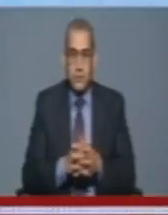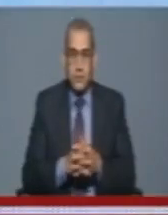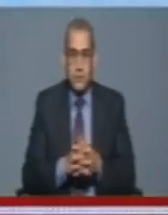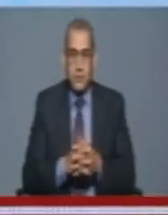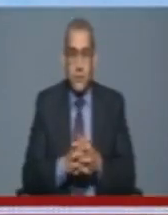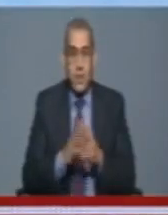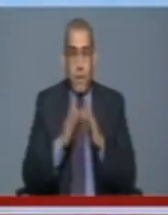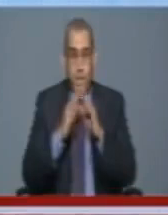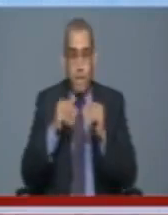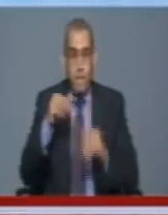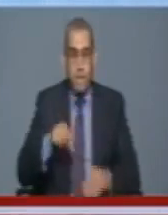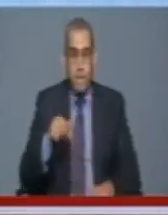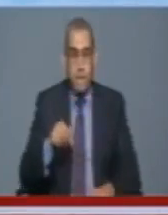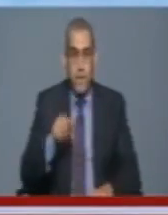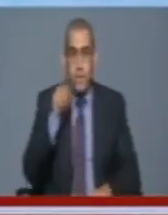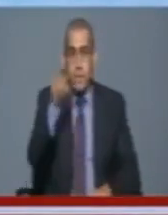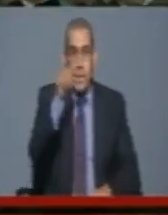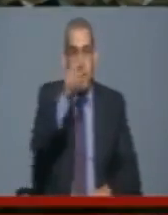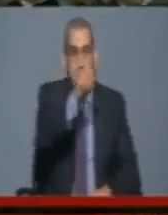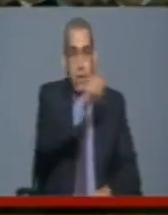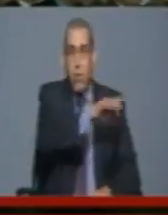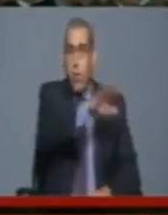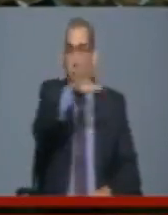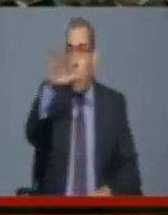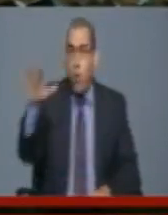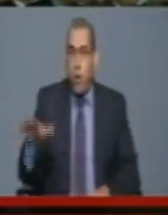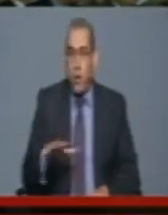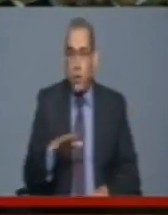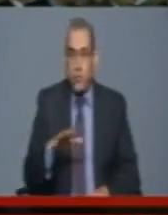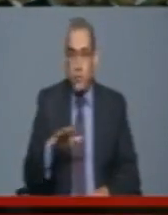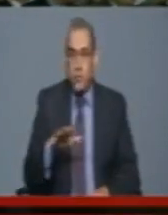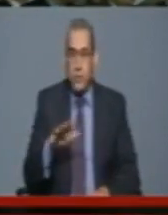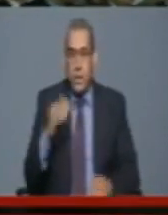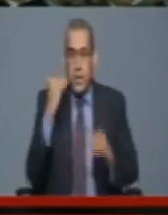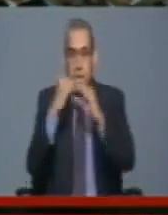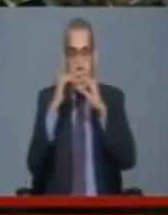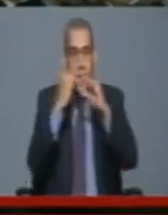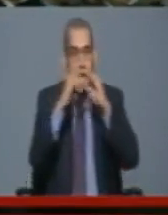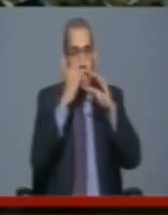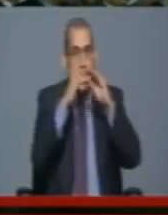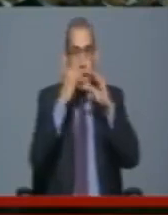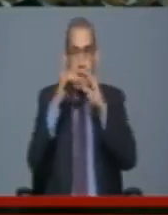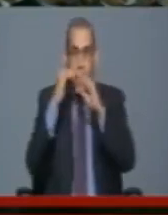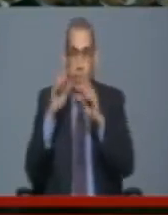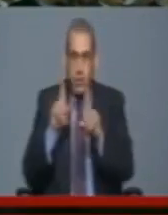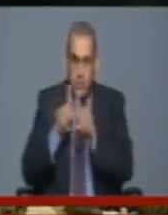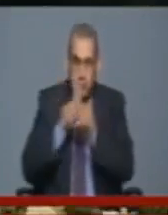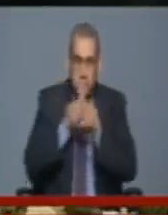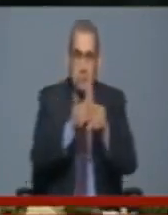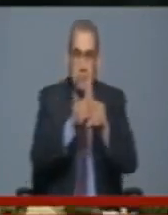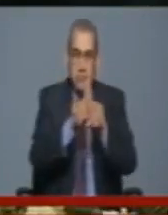مصر بيكم انتم بترسل رسالة تضامن